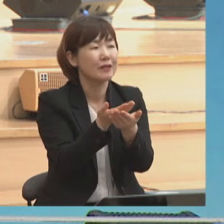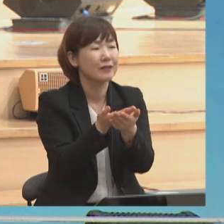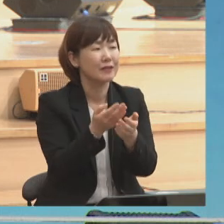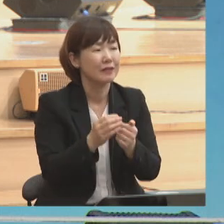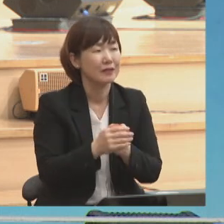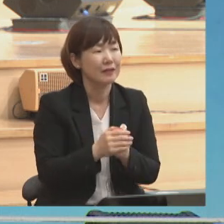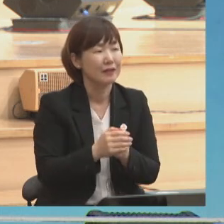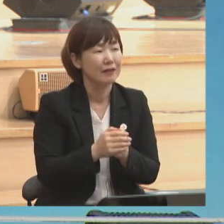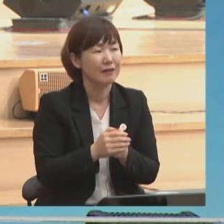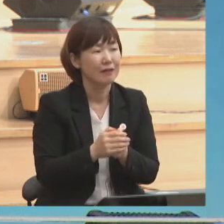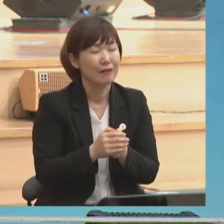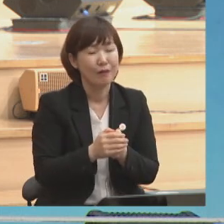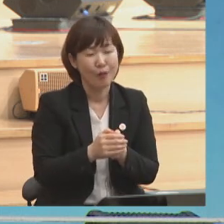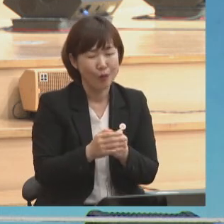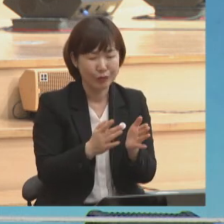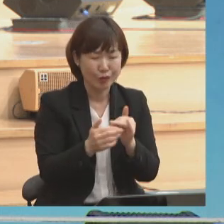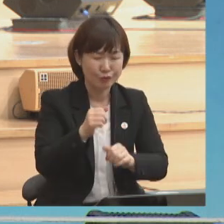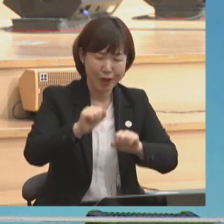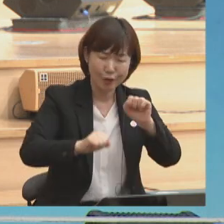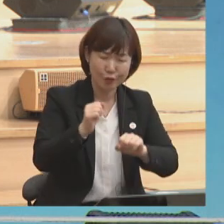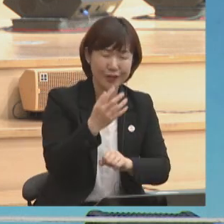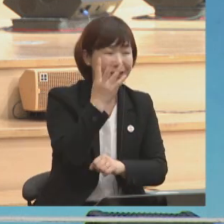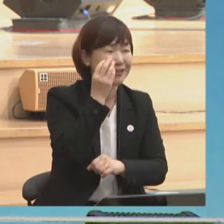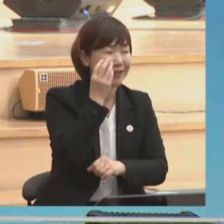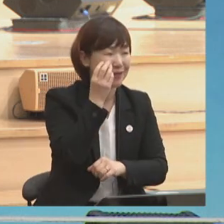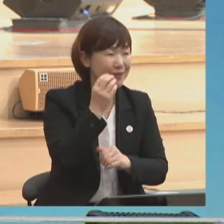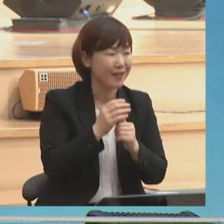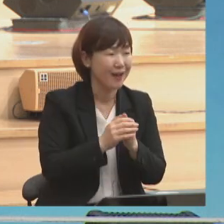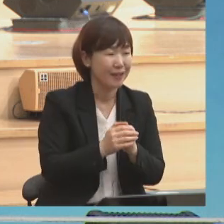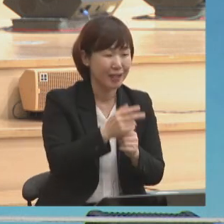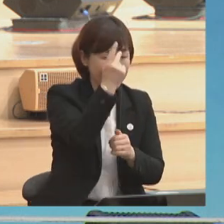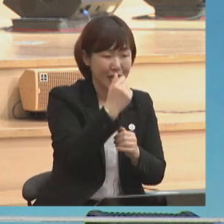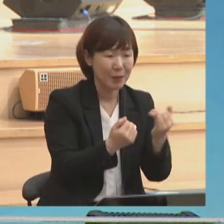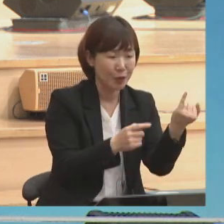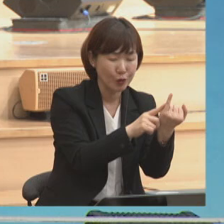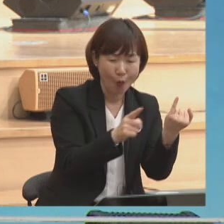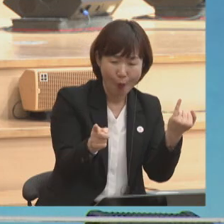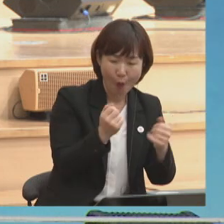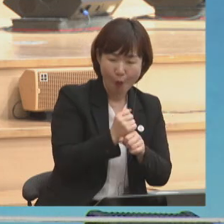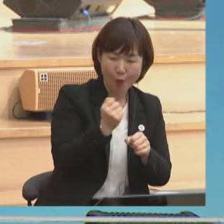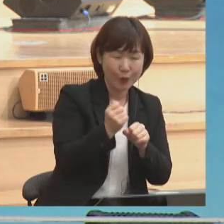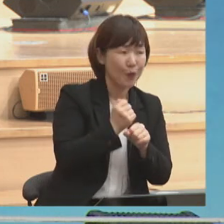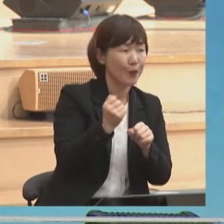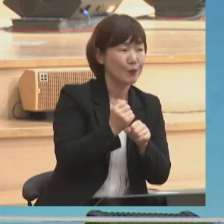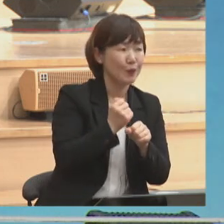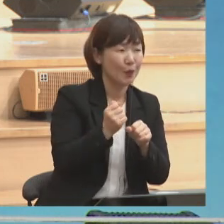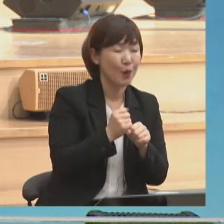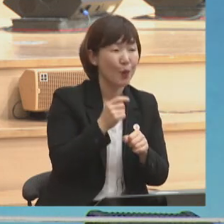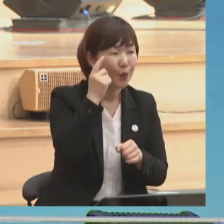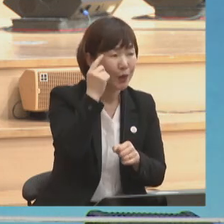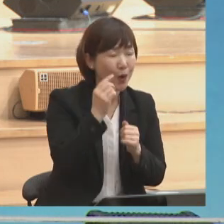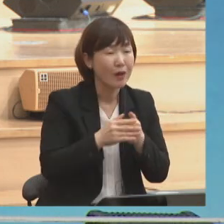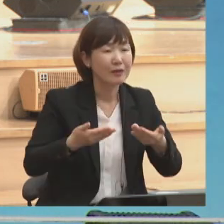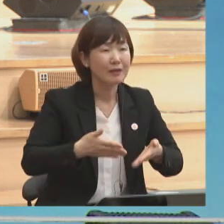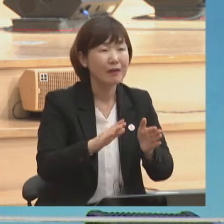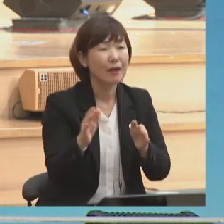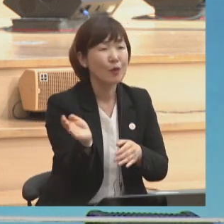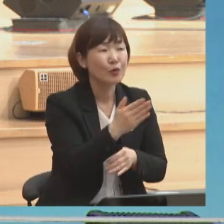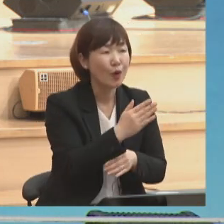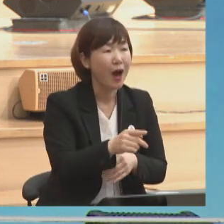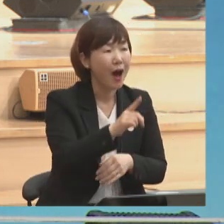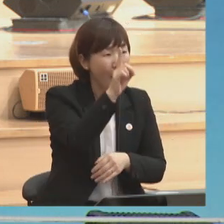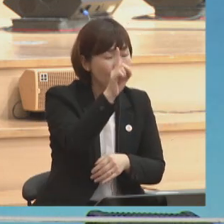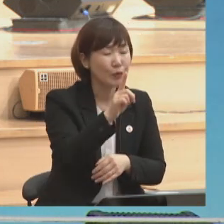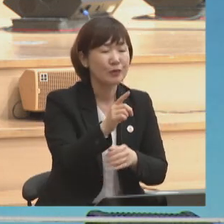예수님이 왜 이렇게 하시죠? 이 여인도 너무 당황스러운 거예요. 너무 당황스러워가지고, 왜냐하면 태어나서 한